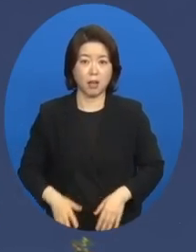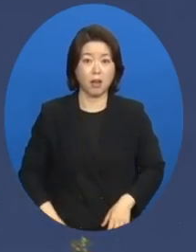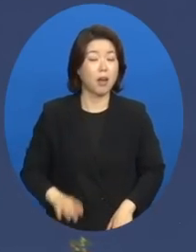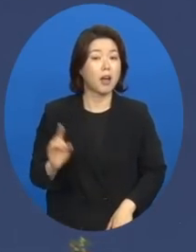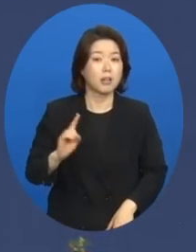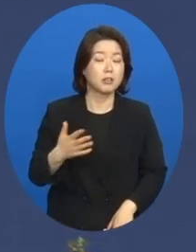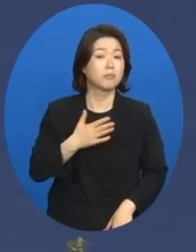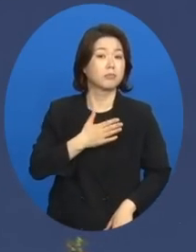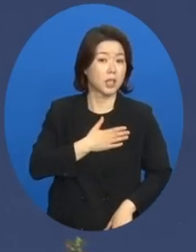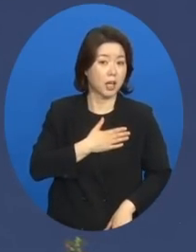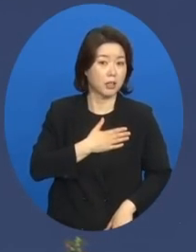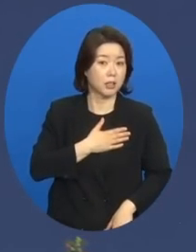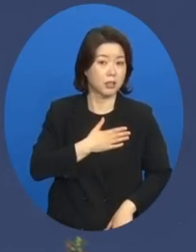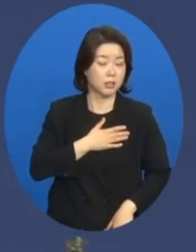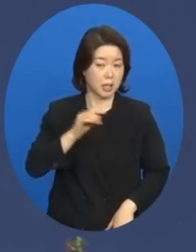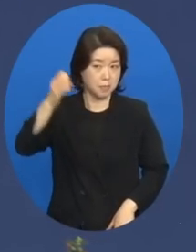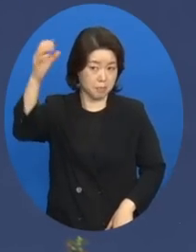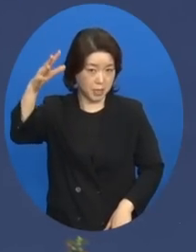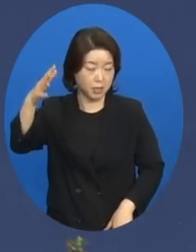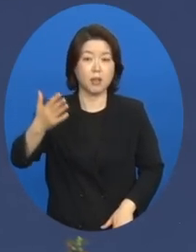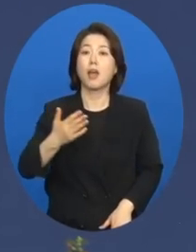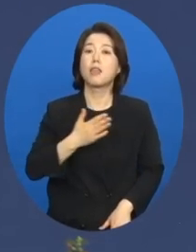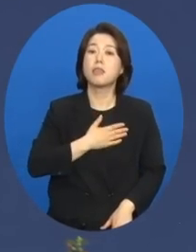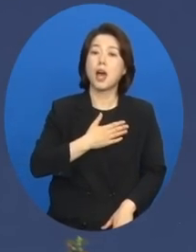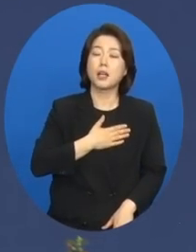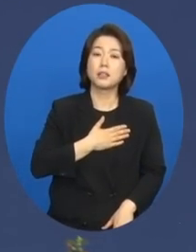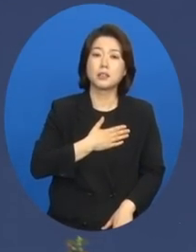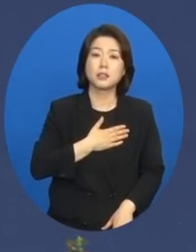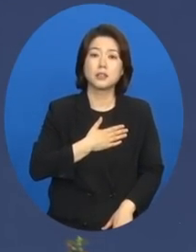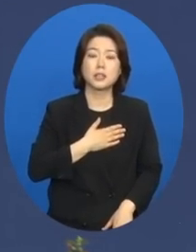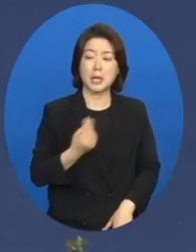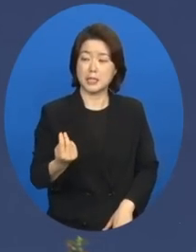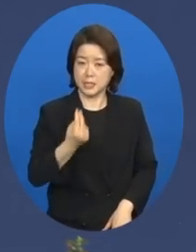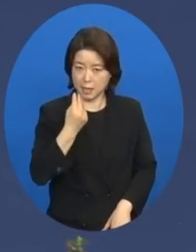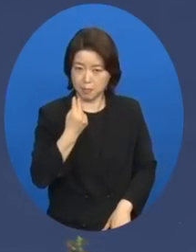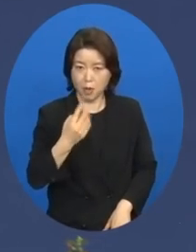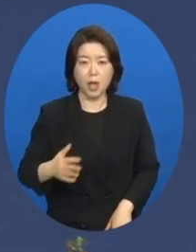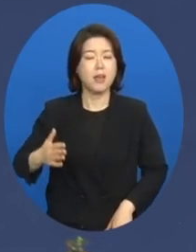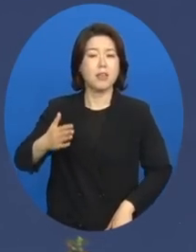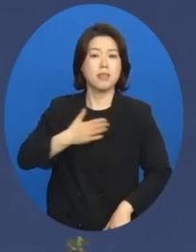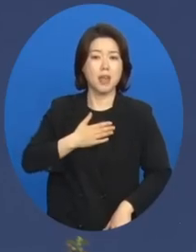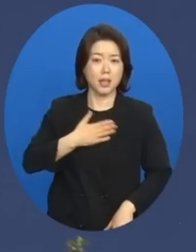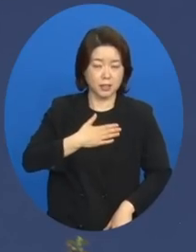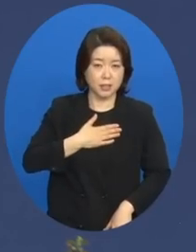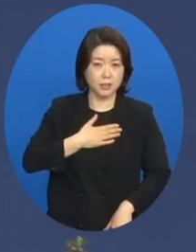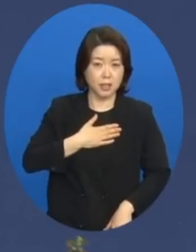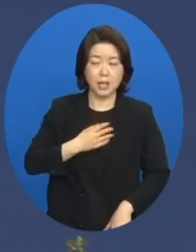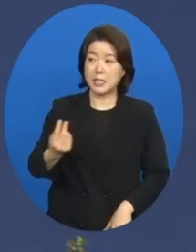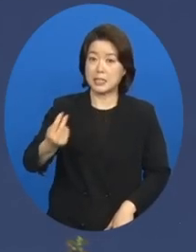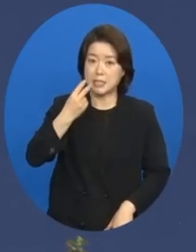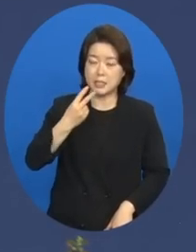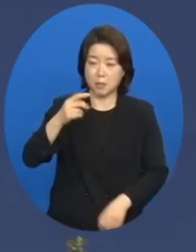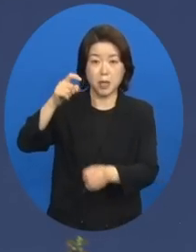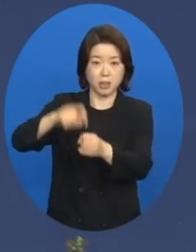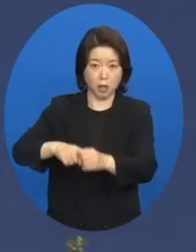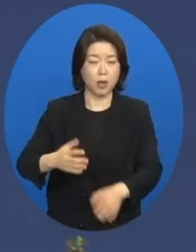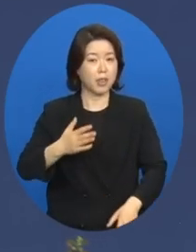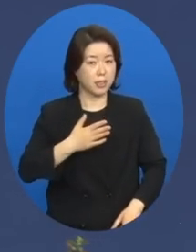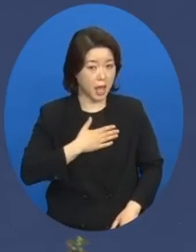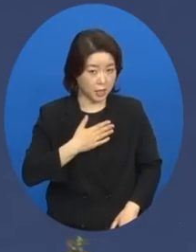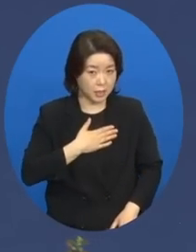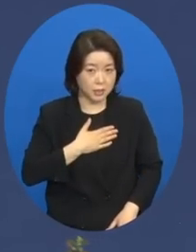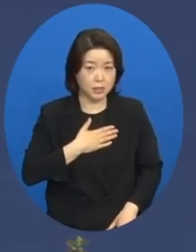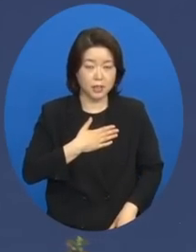거예요. 나는 빛이다, 나는 생명이다, 나는 생명의 떡이다,